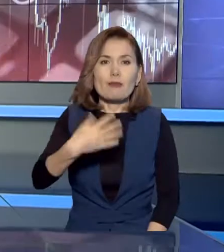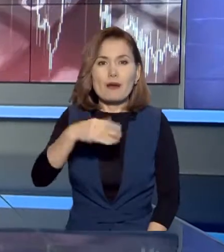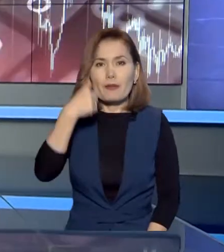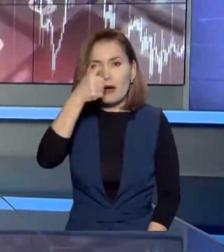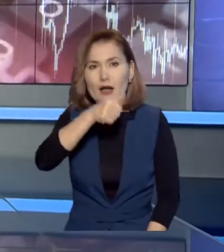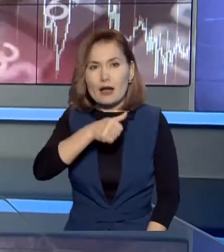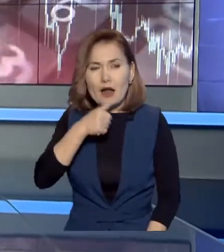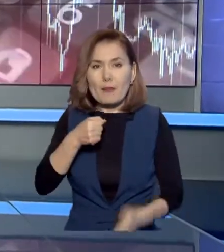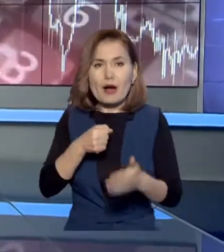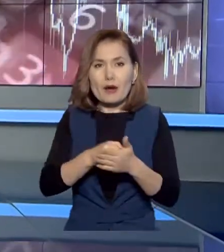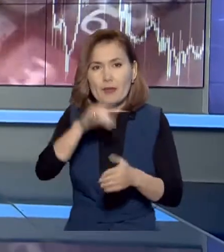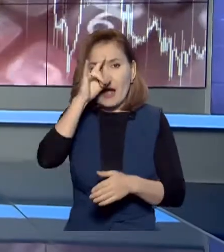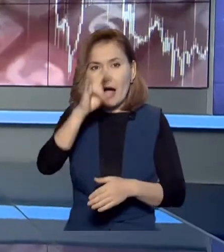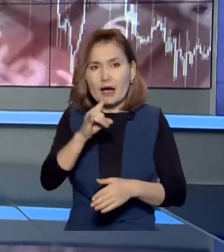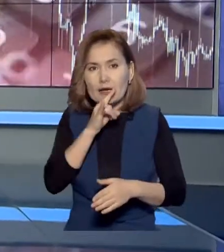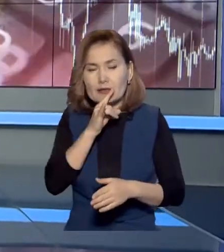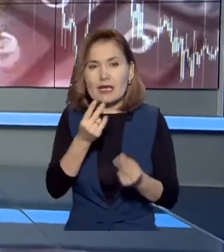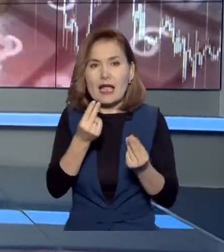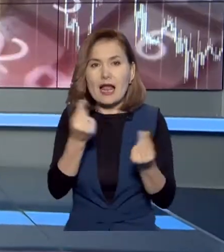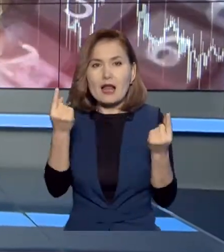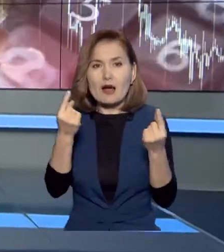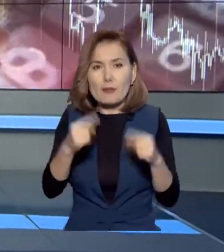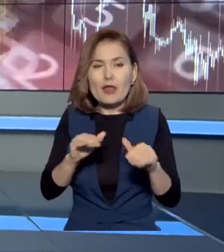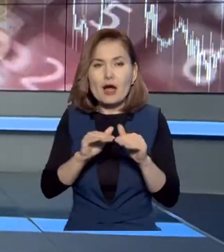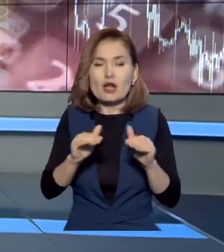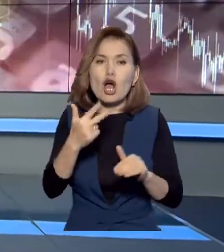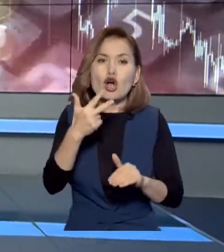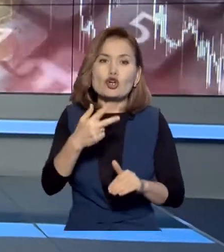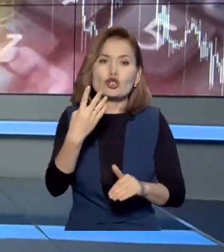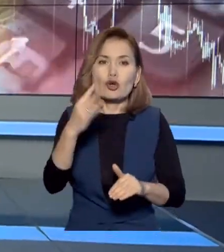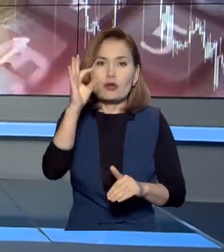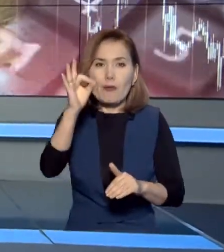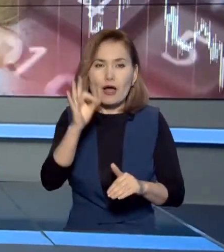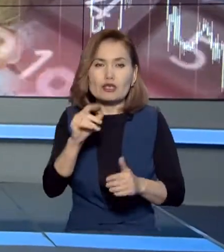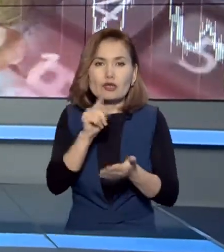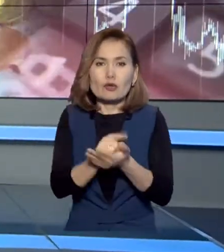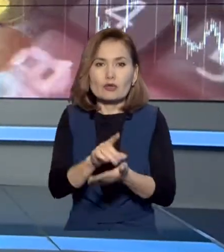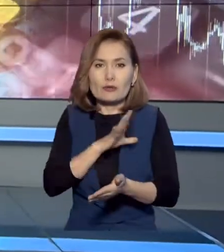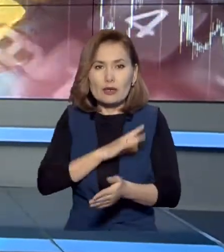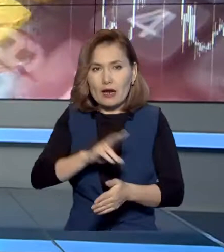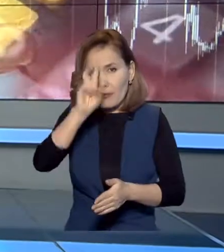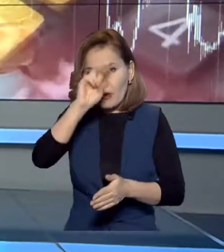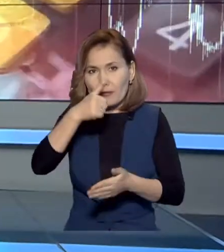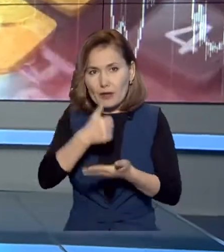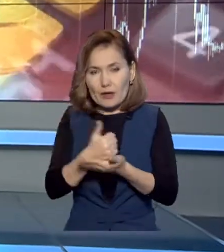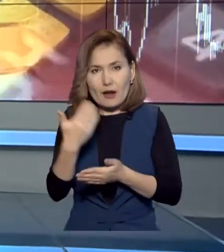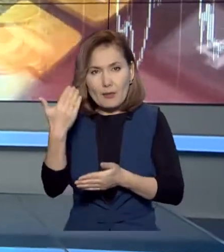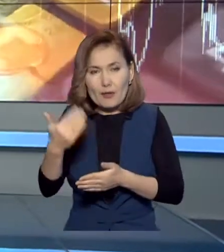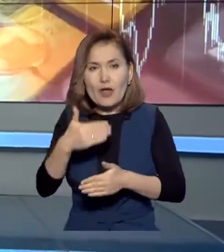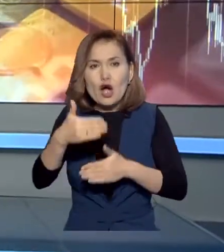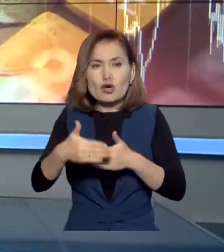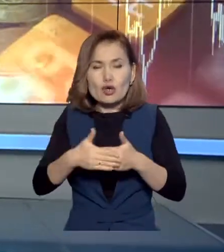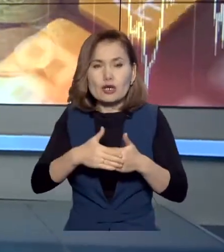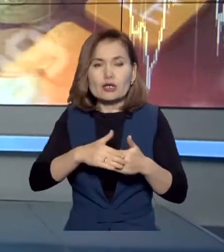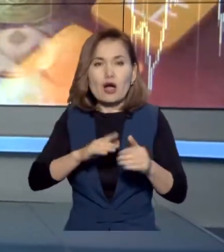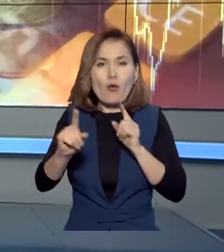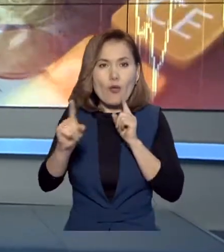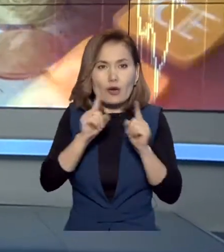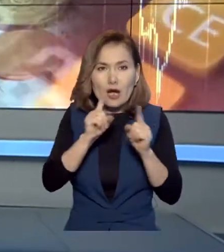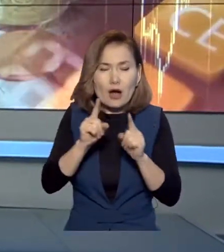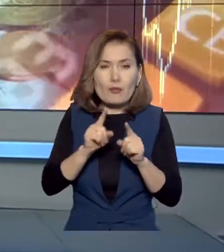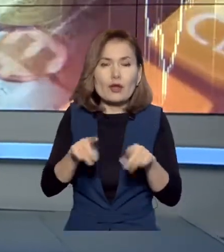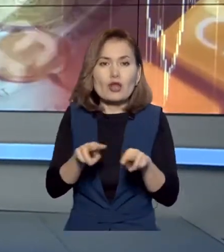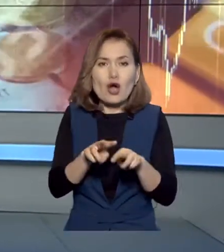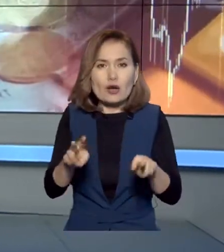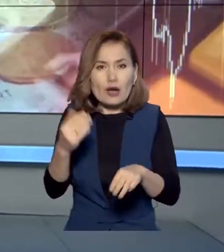2025 жылға қарай еліміздегі инфляция деңгейі 3-4% деңгейінде болуы шарт. Мемлекет басшысы жуырда өткен мәжіліс